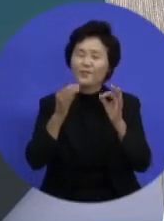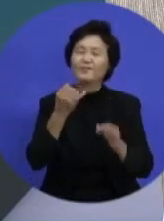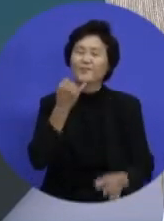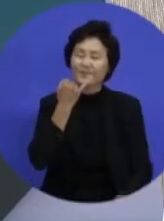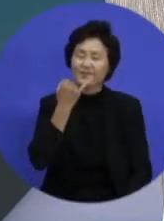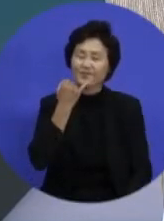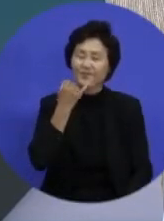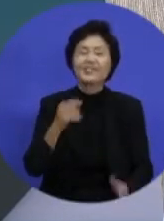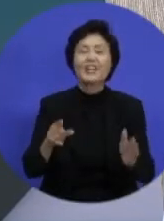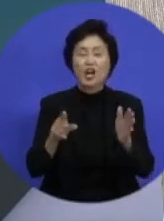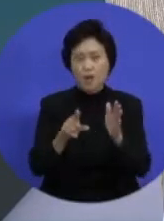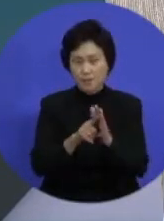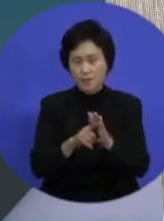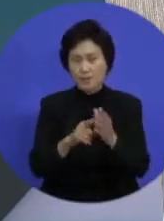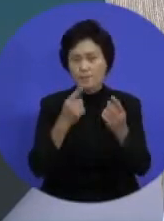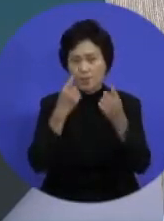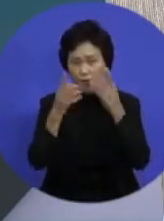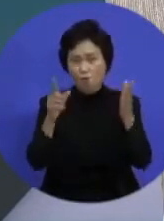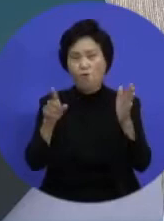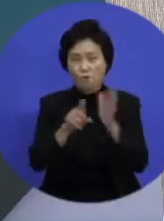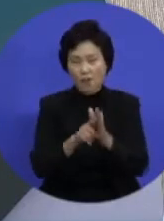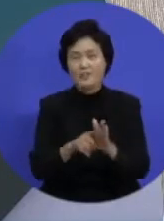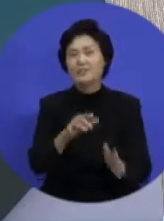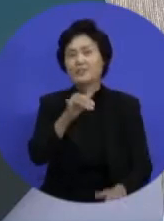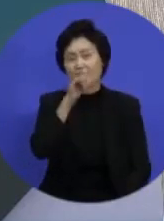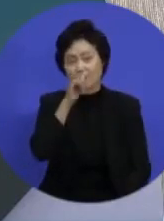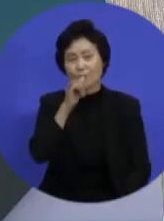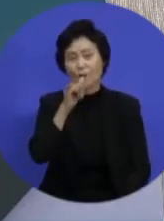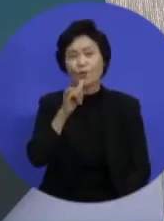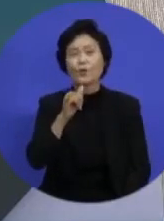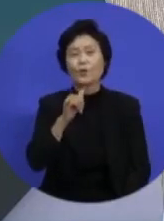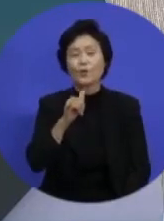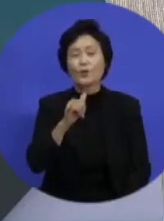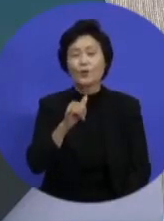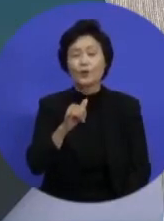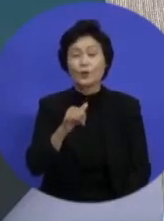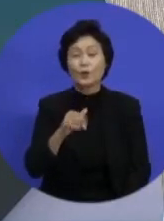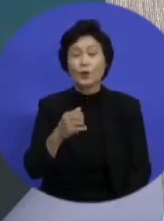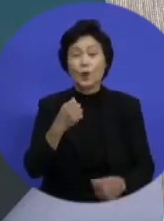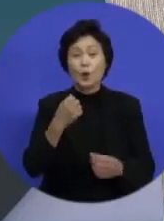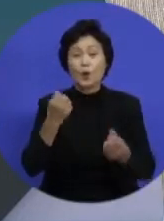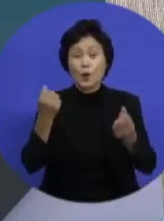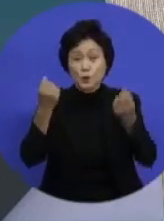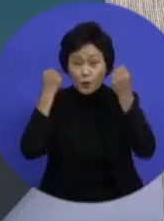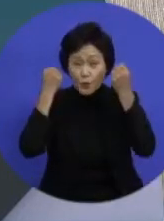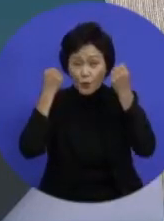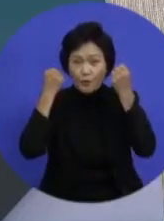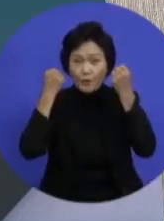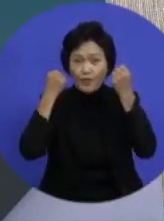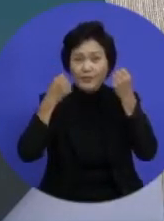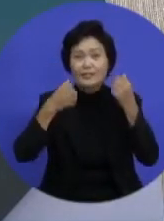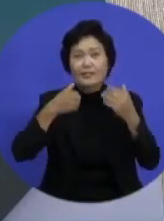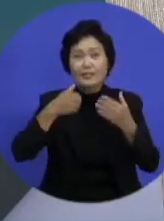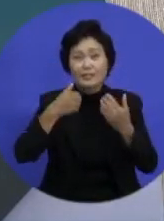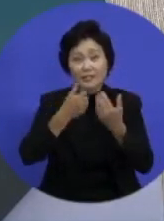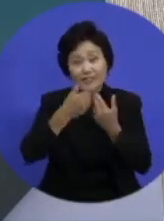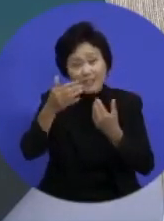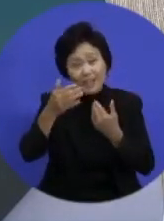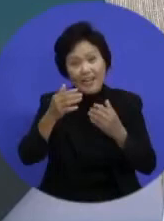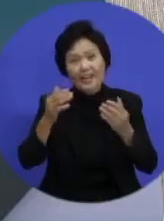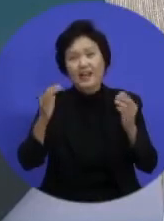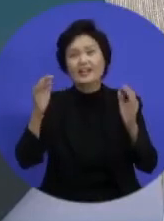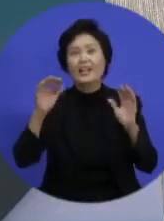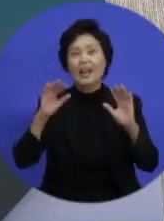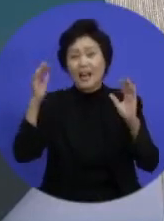좀 믿음의 확신을 좀 갖게 되고요. 네. 그리고 나서 이제 이 아이들이 돌아와서 네. 볼 때마다 더 성장해 있는 모습을 보면 이